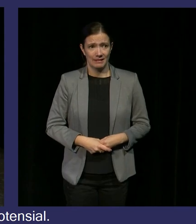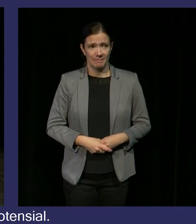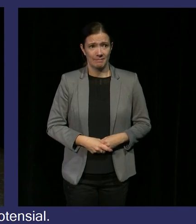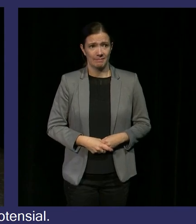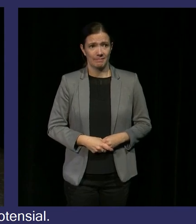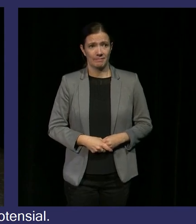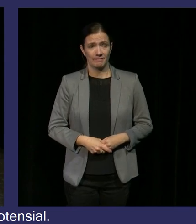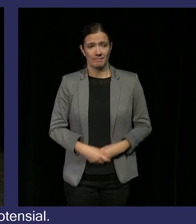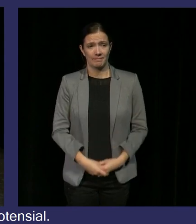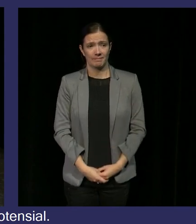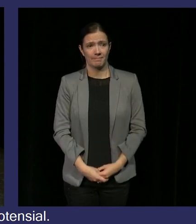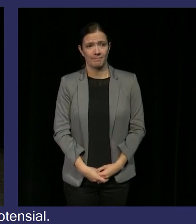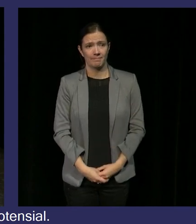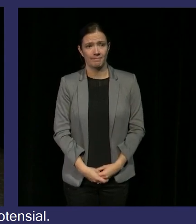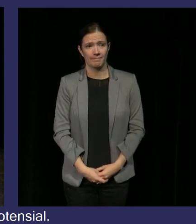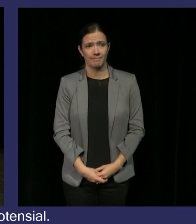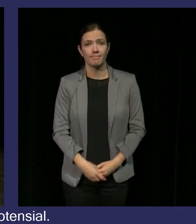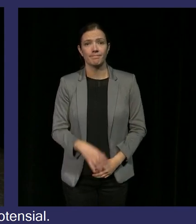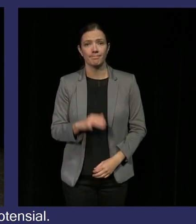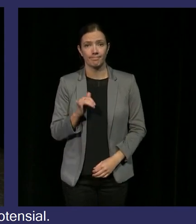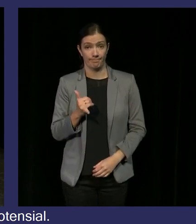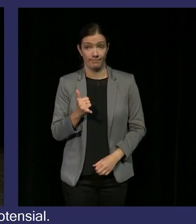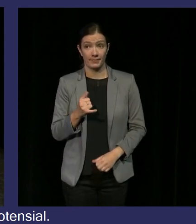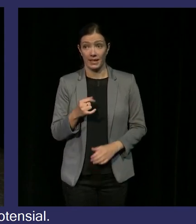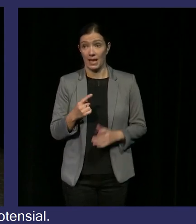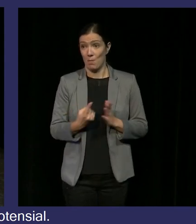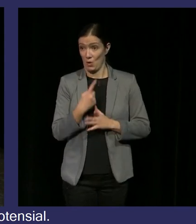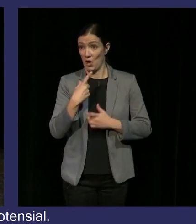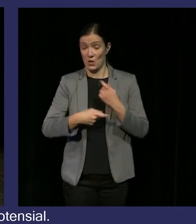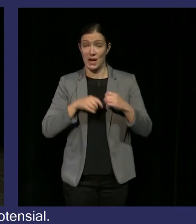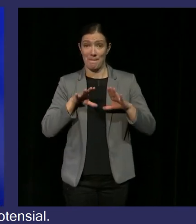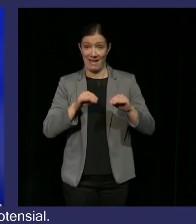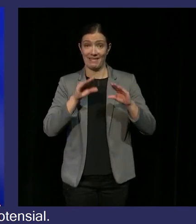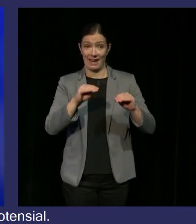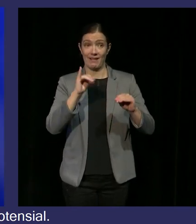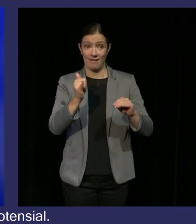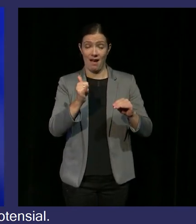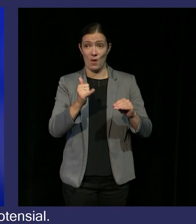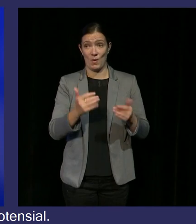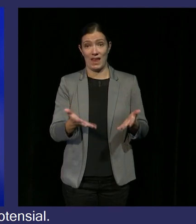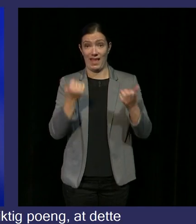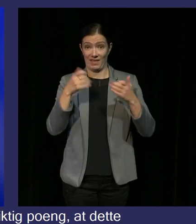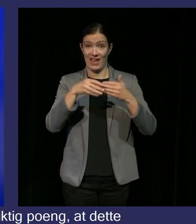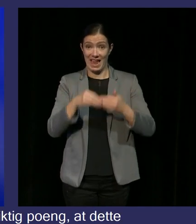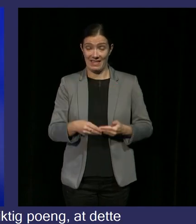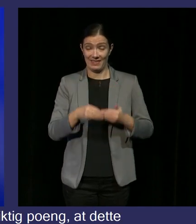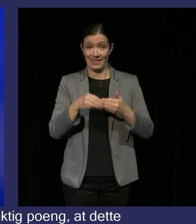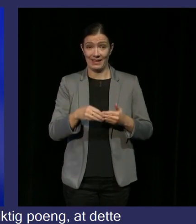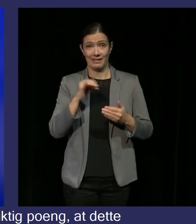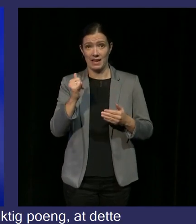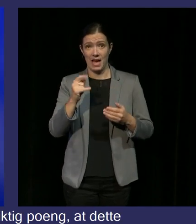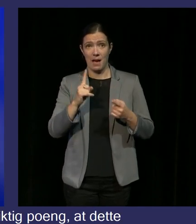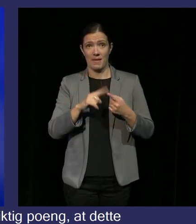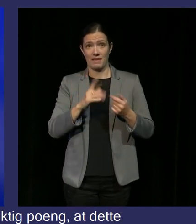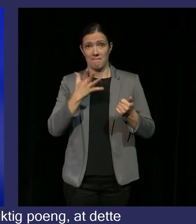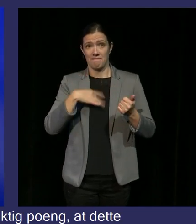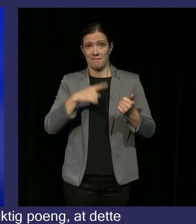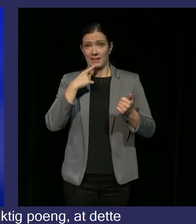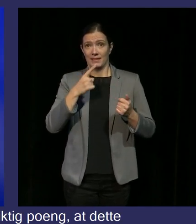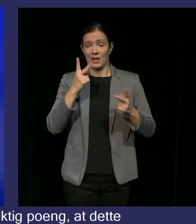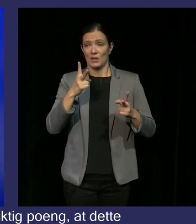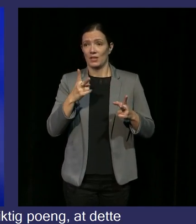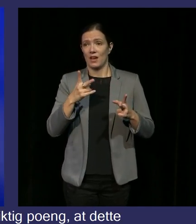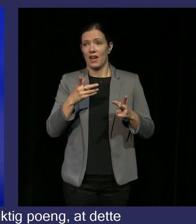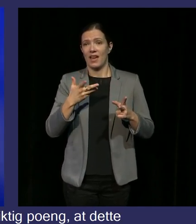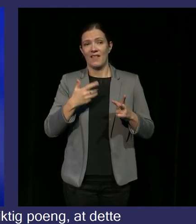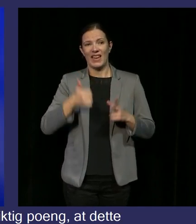Ja, altså det absolutt forbedringspotensialet, det det veldig lett å være enig I. Og så vil jeg også peke på her, som et veldig